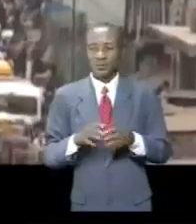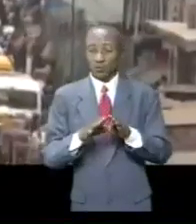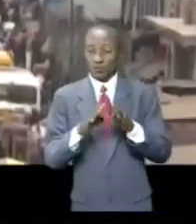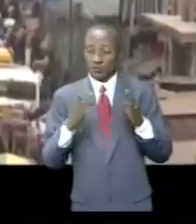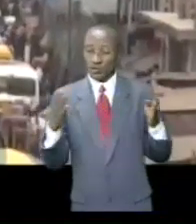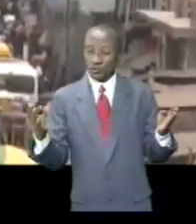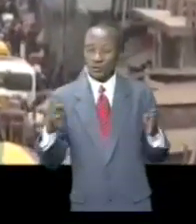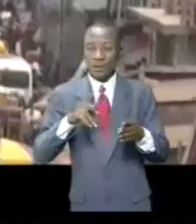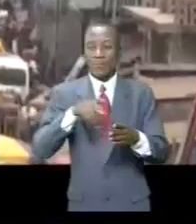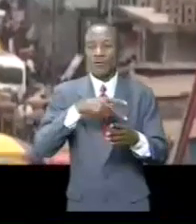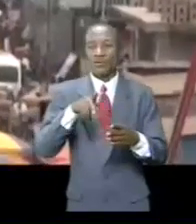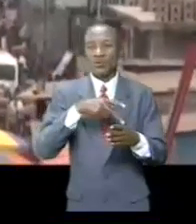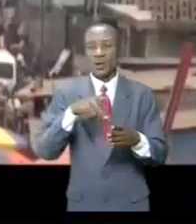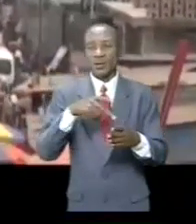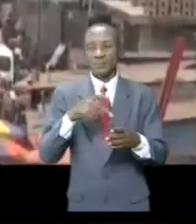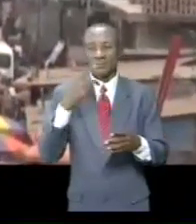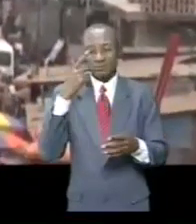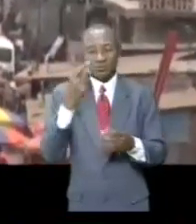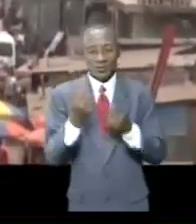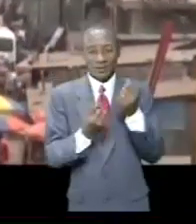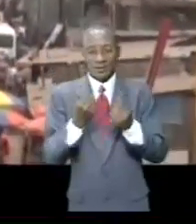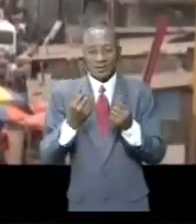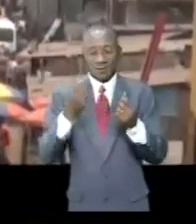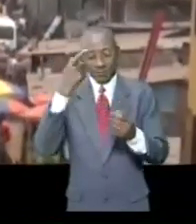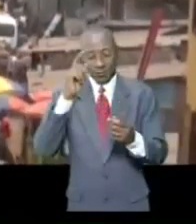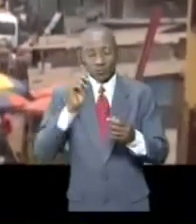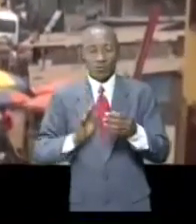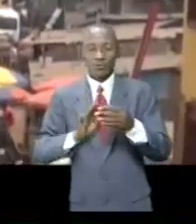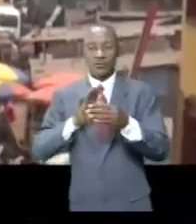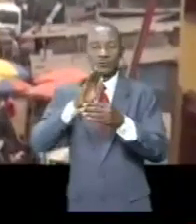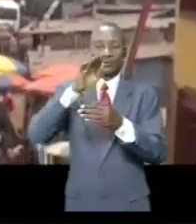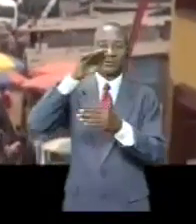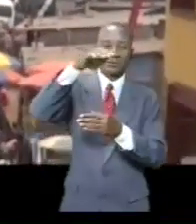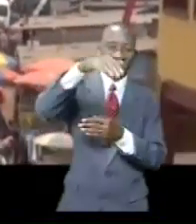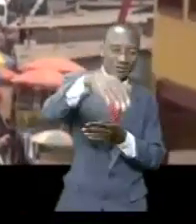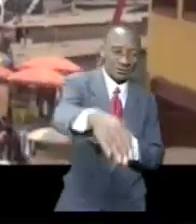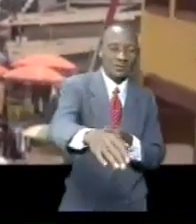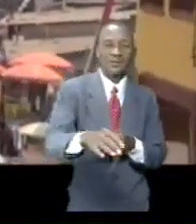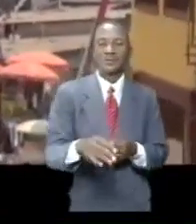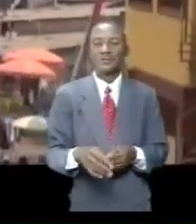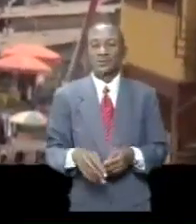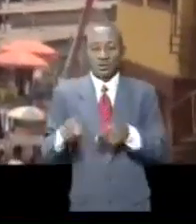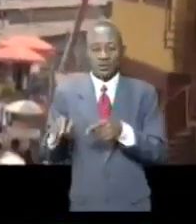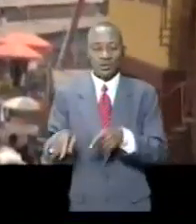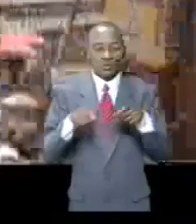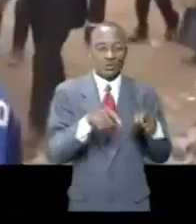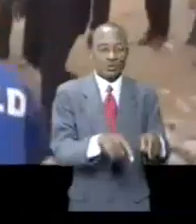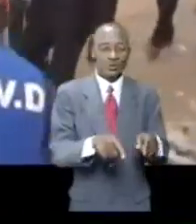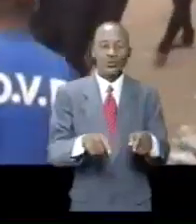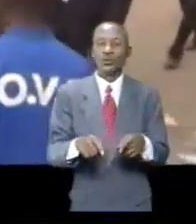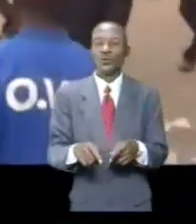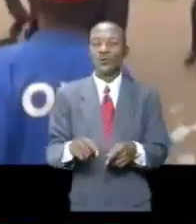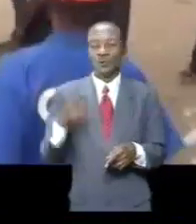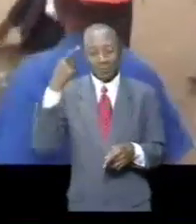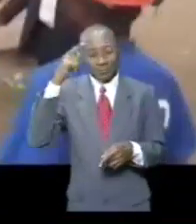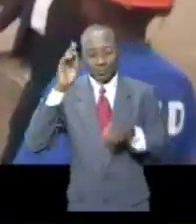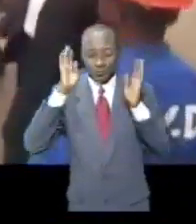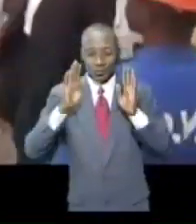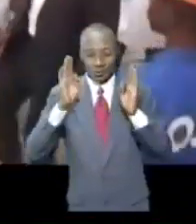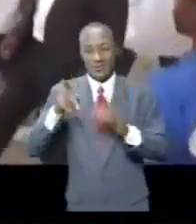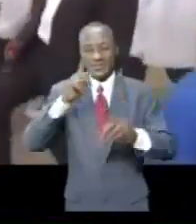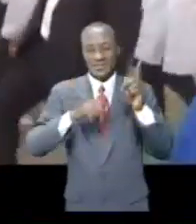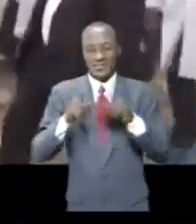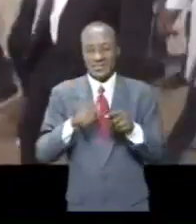trafic sur le saut de mouton de pompage. Pendant un mois, l'office de voirie et de drainage s'active à parachever les